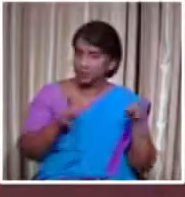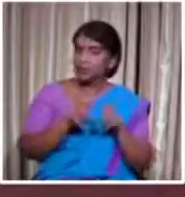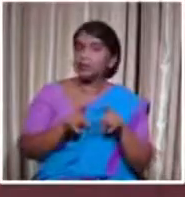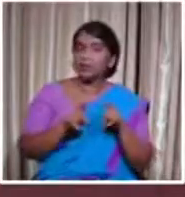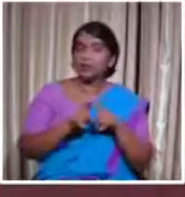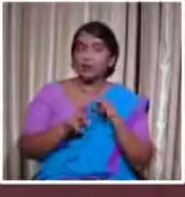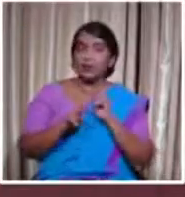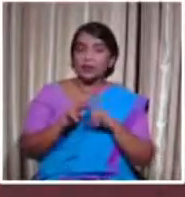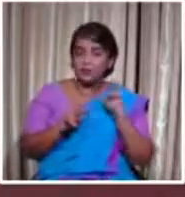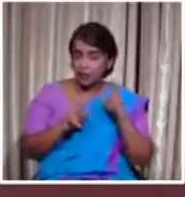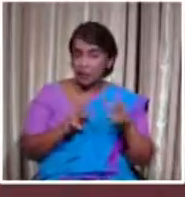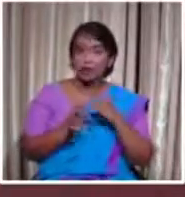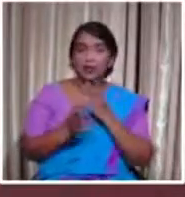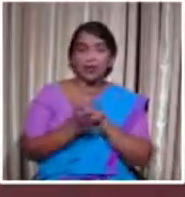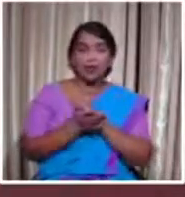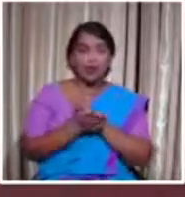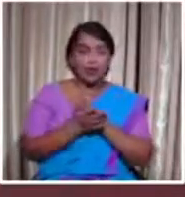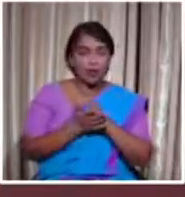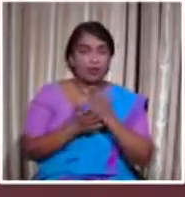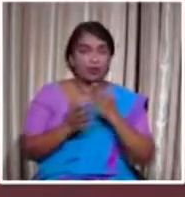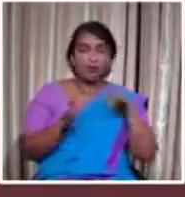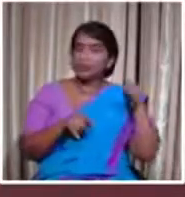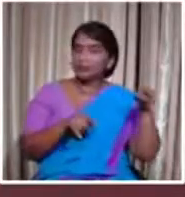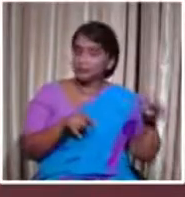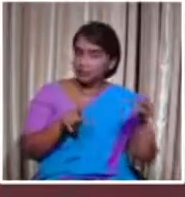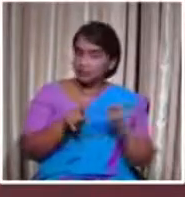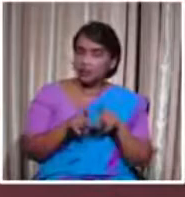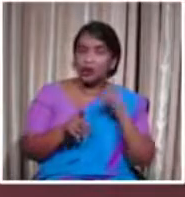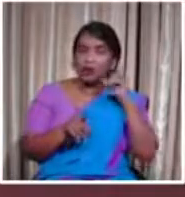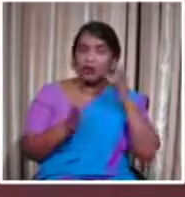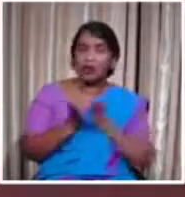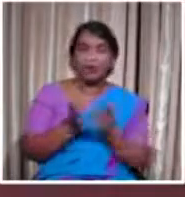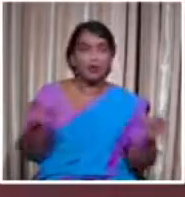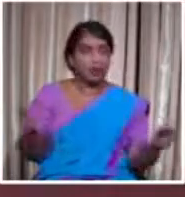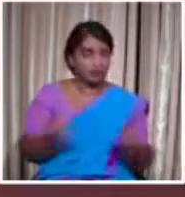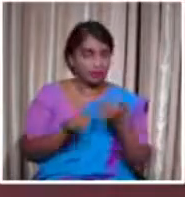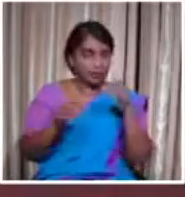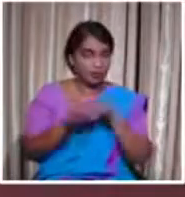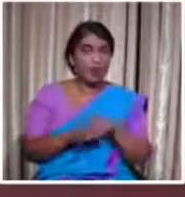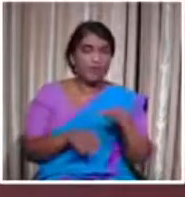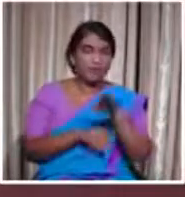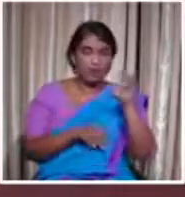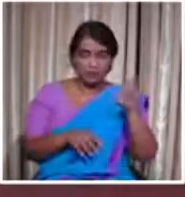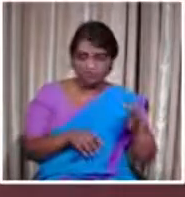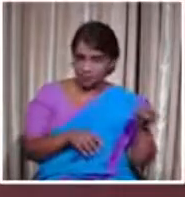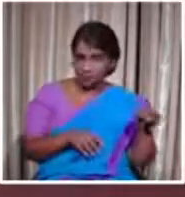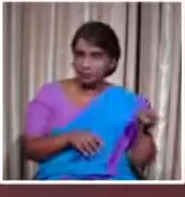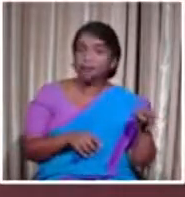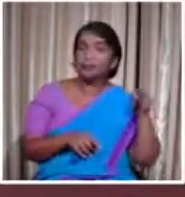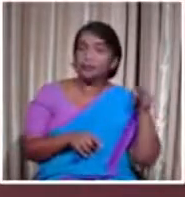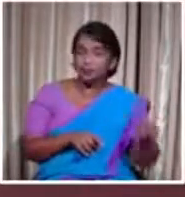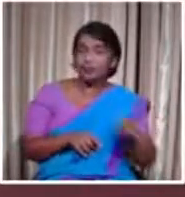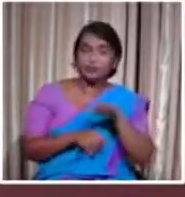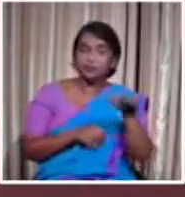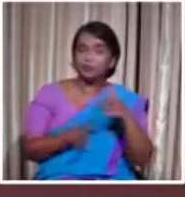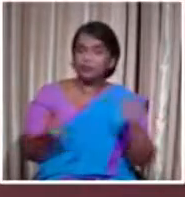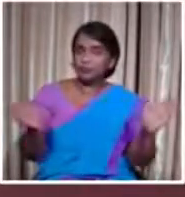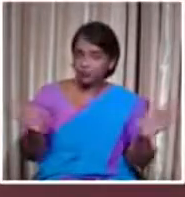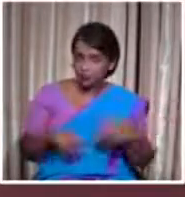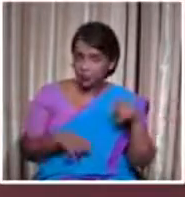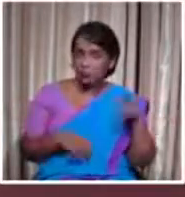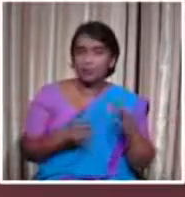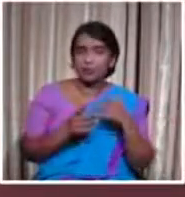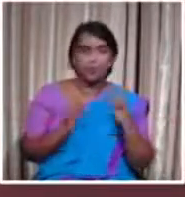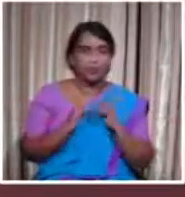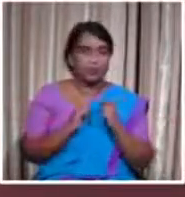පෝට් සිටි ජාත්‍යන්තර ආයෝජන මධ්‍යස්ථානයේ සහ කොළඹ වරාය පිහිටා තියෙන මේ භූමියේ මෙම භූමිය තවදුරටත්